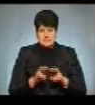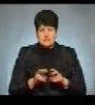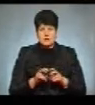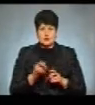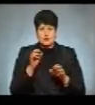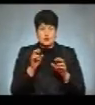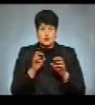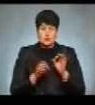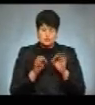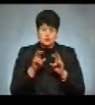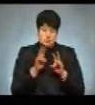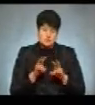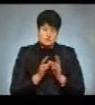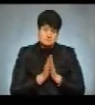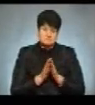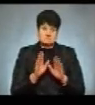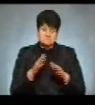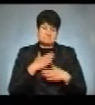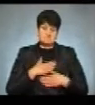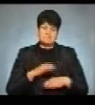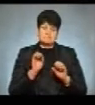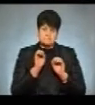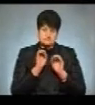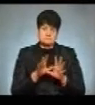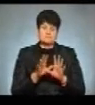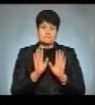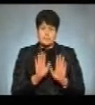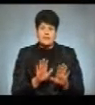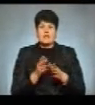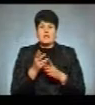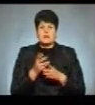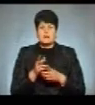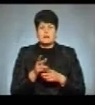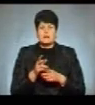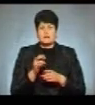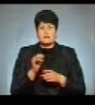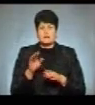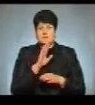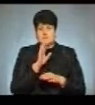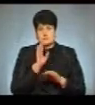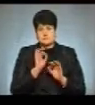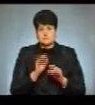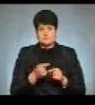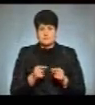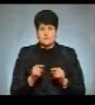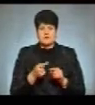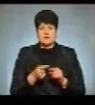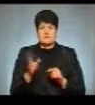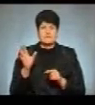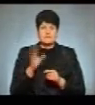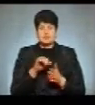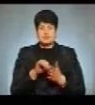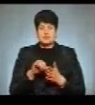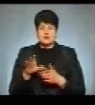клопотання та задовольнив вимогу підсудних. Захисник матері загиблої Інна Радібова ситуацію коментує так. Усі учасники